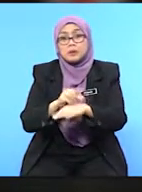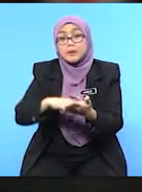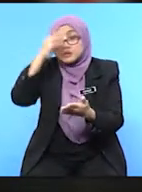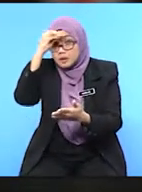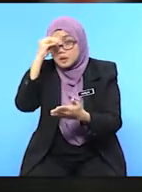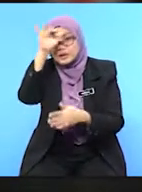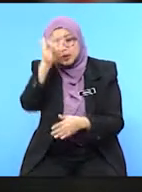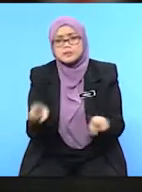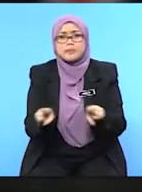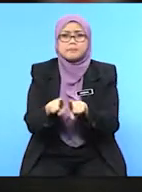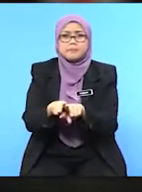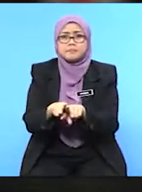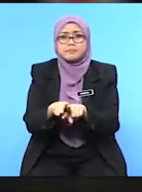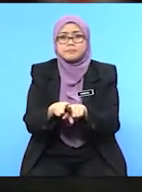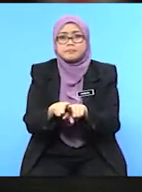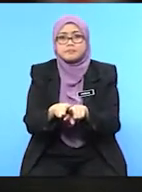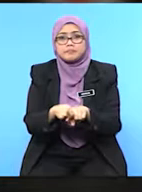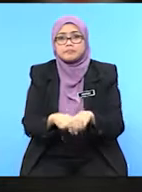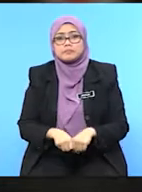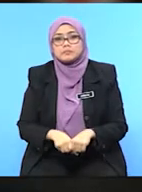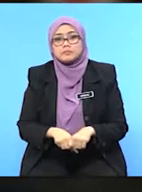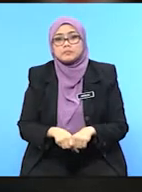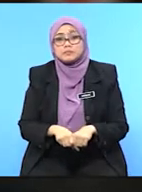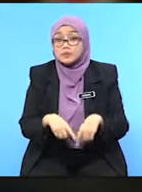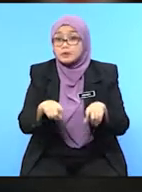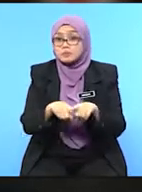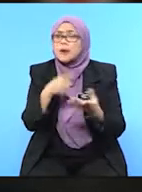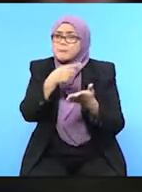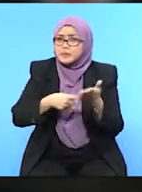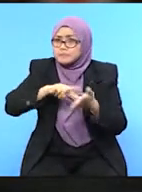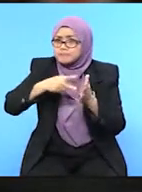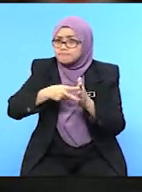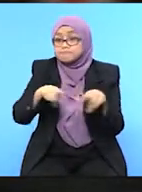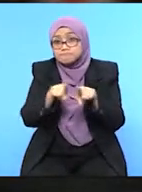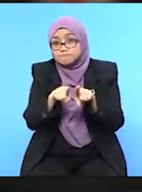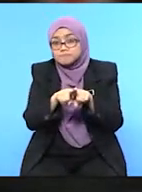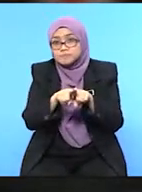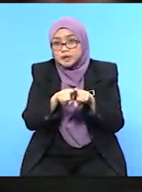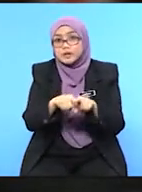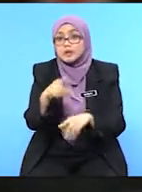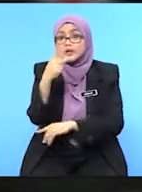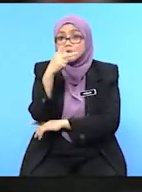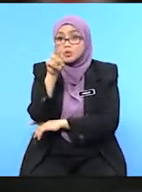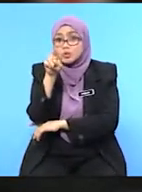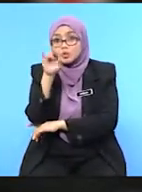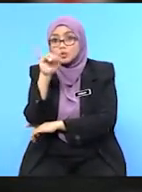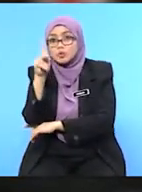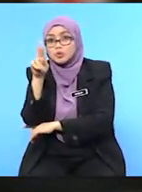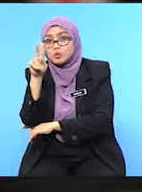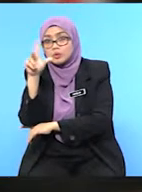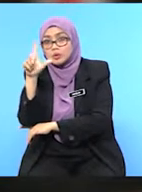berorientasikan Malaysia atau kegunaan kurikulum yang sama ini diketahui sebagai Krikilan kebangsaan di bawah G kebahasaan